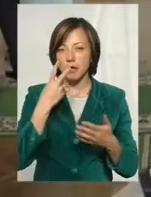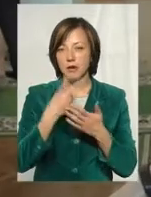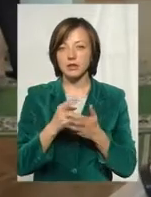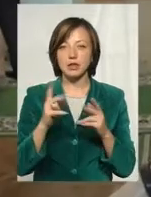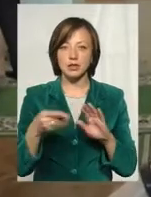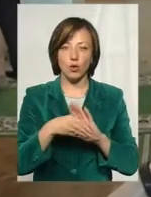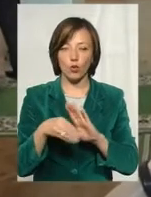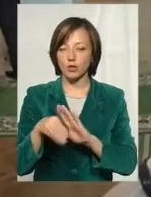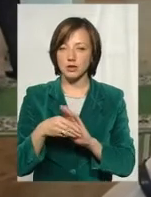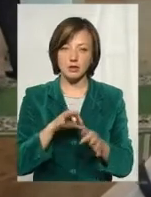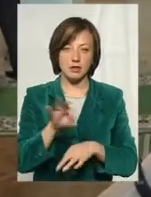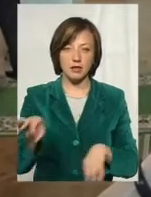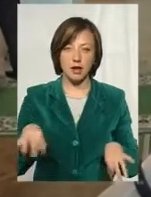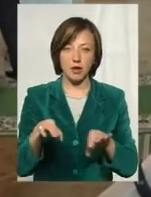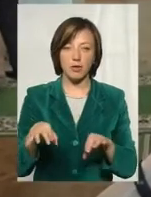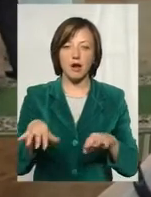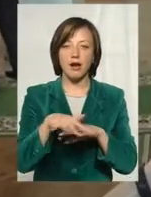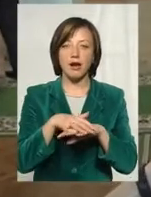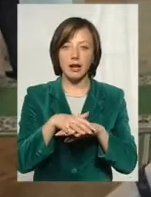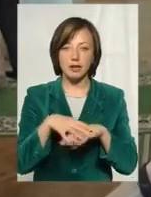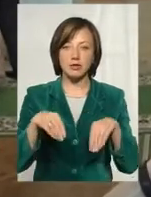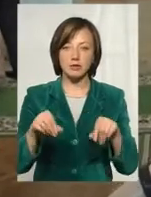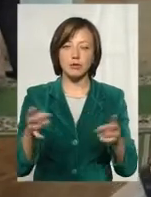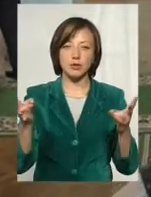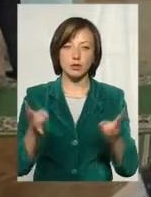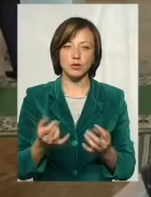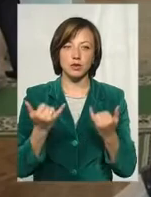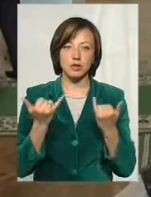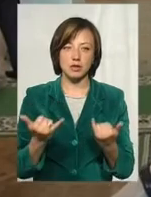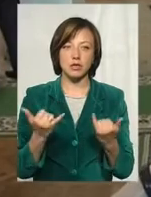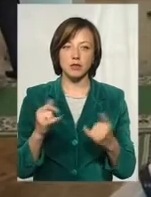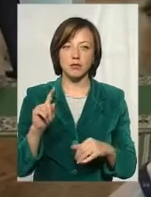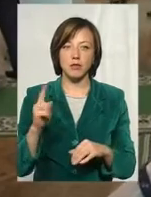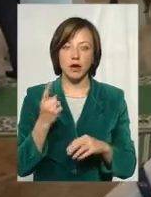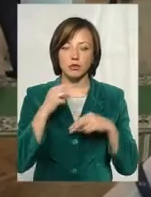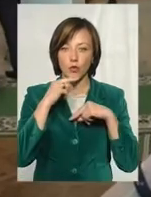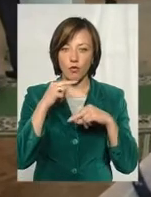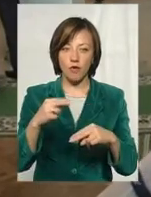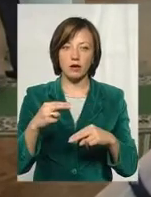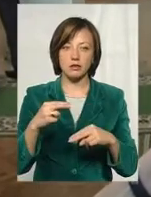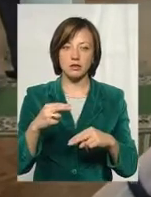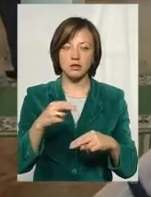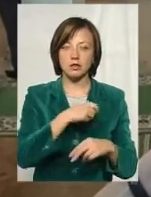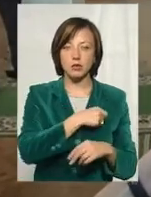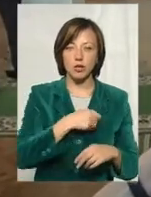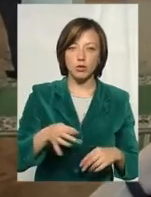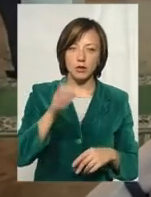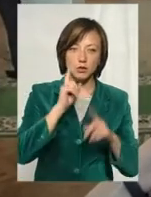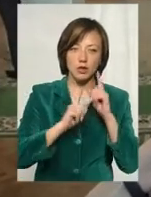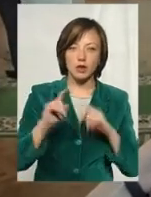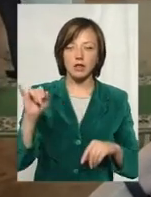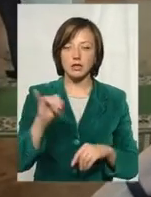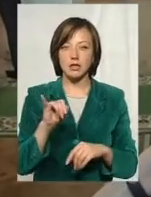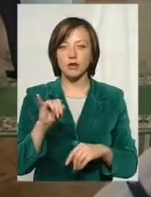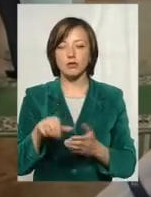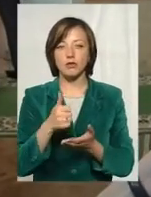це корупційна схема. Ринок землі – це те, що потребує зараз першої уваги і депутатів обласної ради, і, а